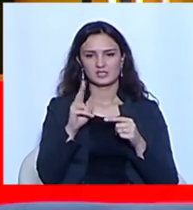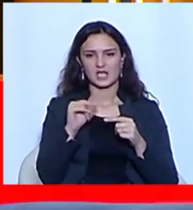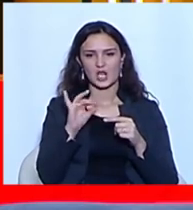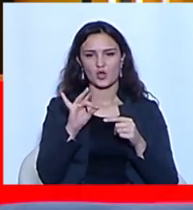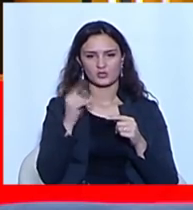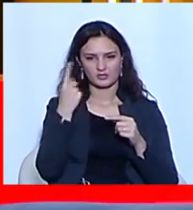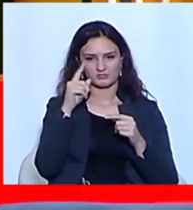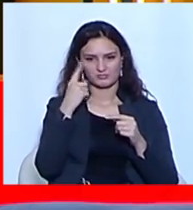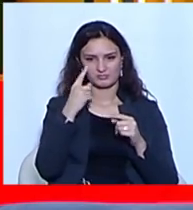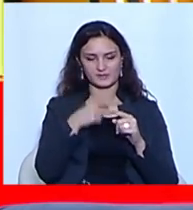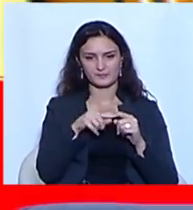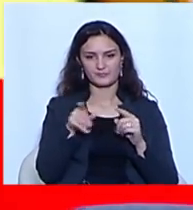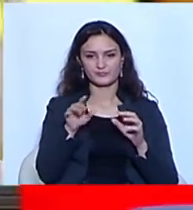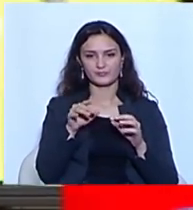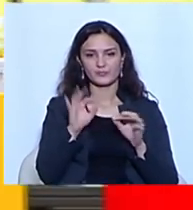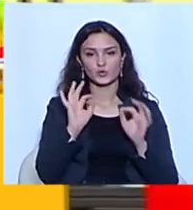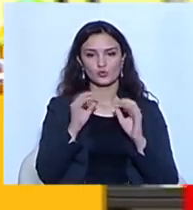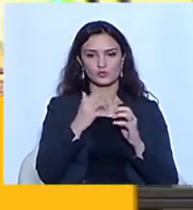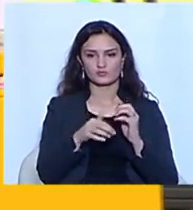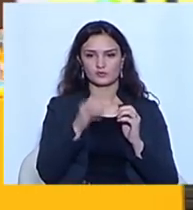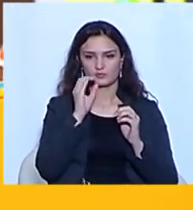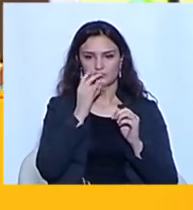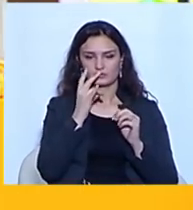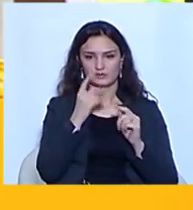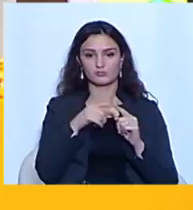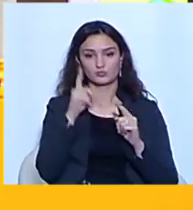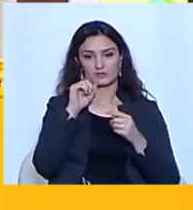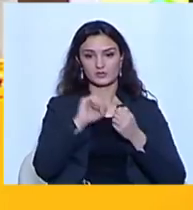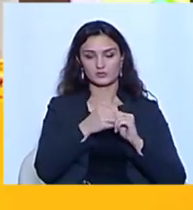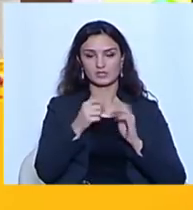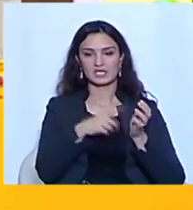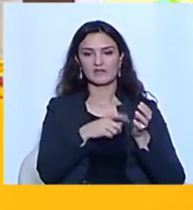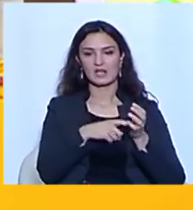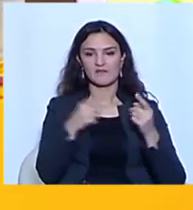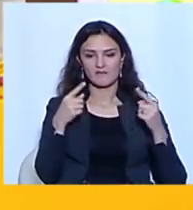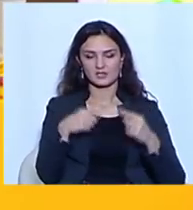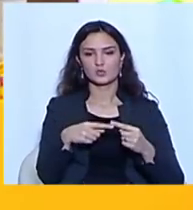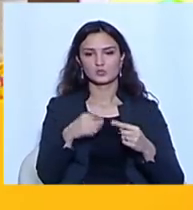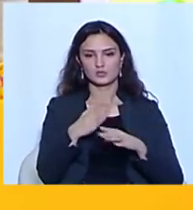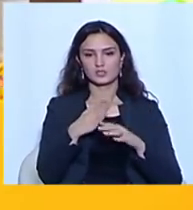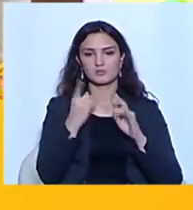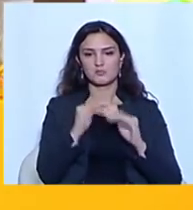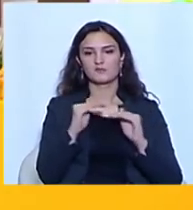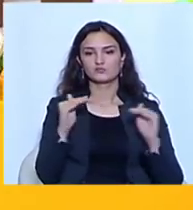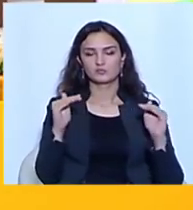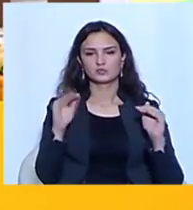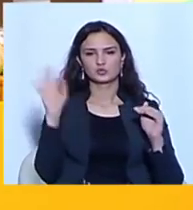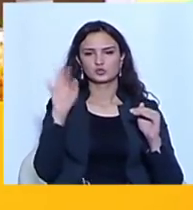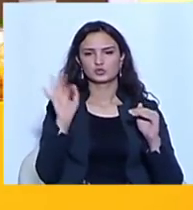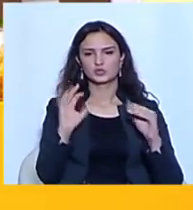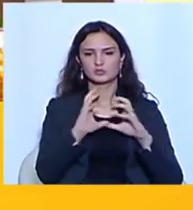კალორიები, უნდა ასევე ზომიერად გამოვიყენოთ. მაგრამ გვახსოვდეს, რომ კვლევებით დასტურდება ბავშვებს